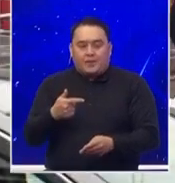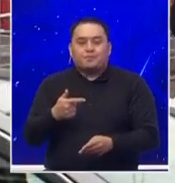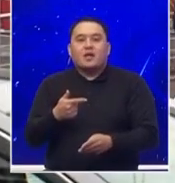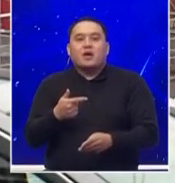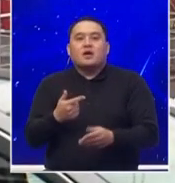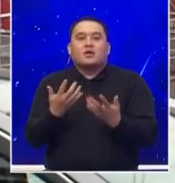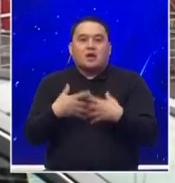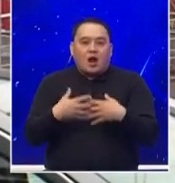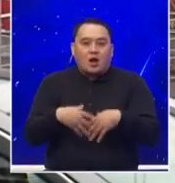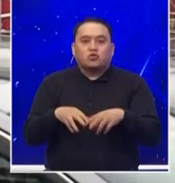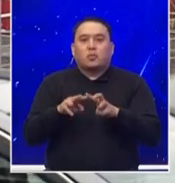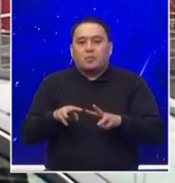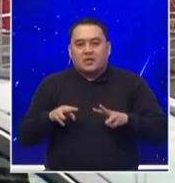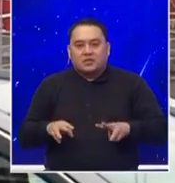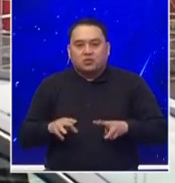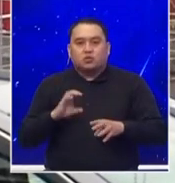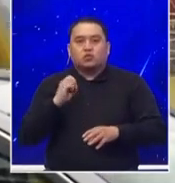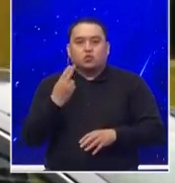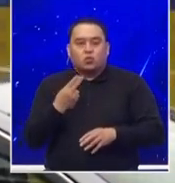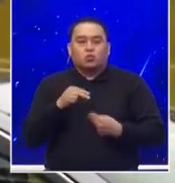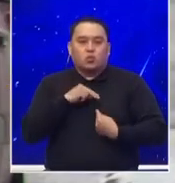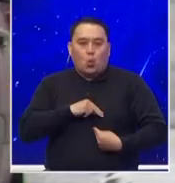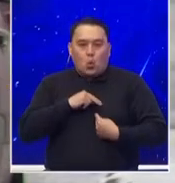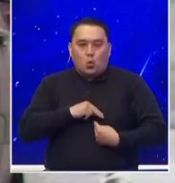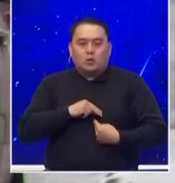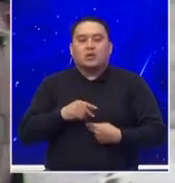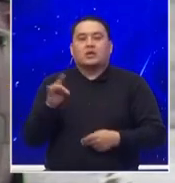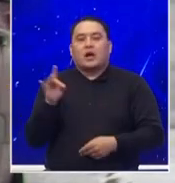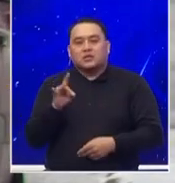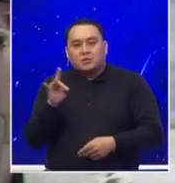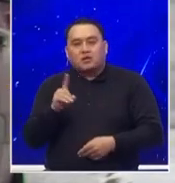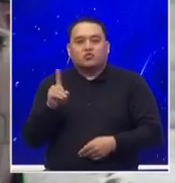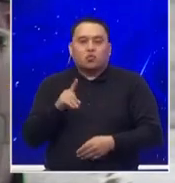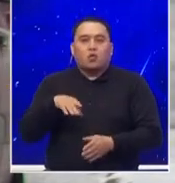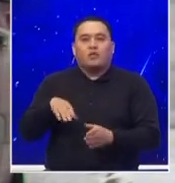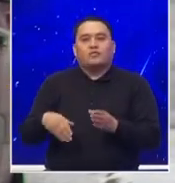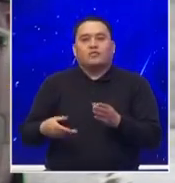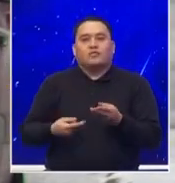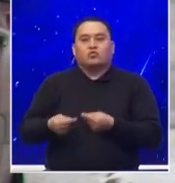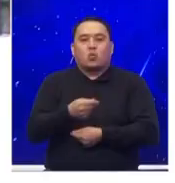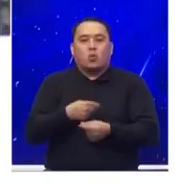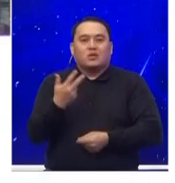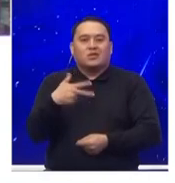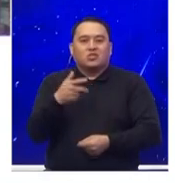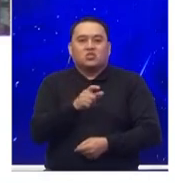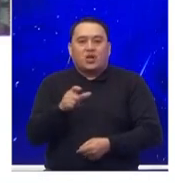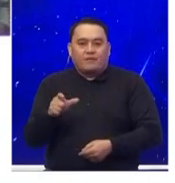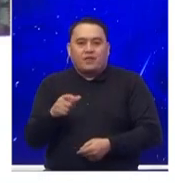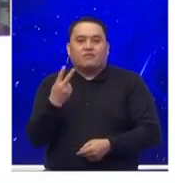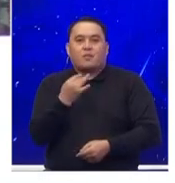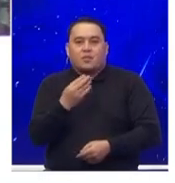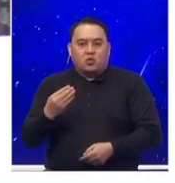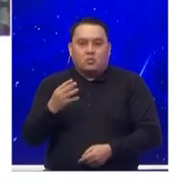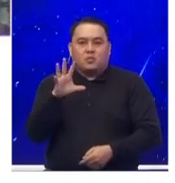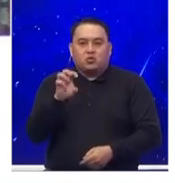По расчетам Министерства труда и социальной защиты населения, предельный размер средств, которые должны быть собраны для 30-летних граждан, составит